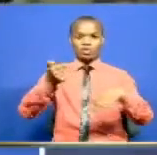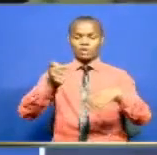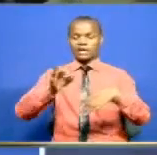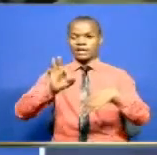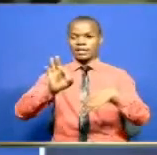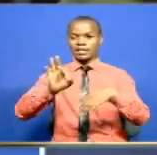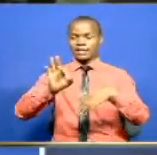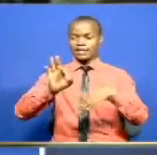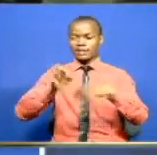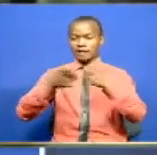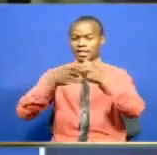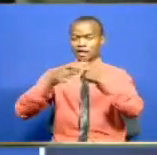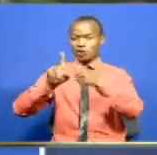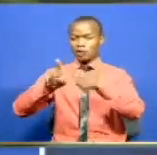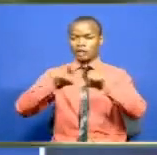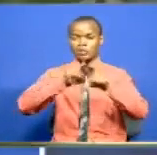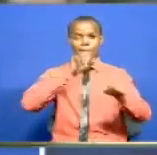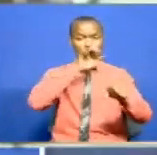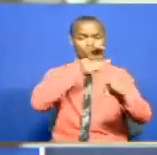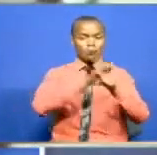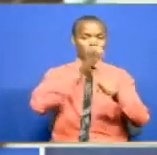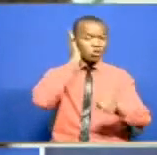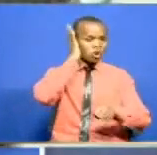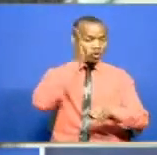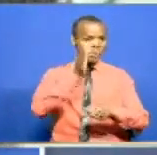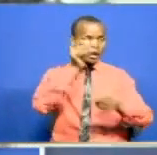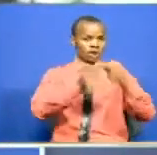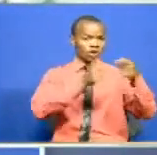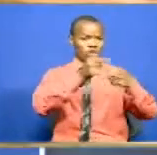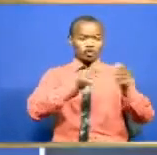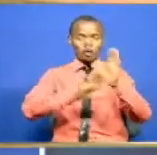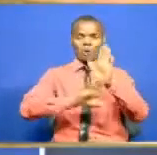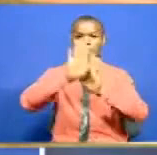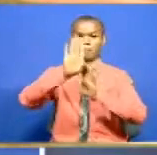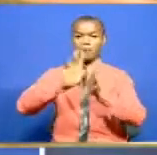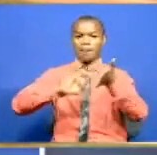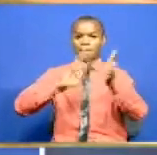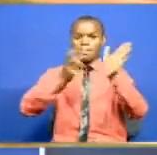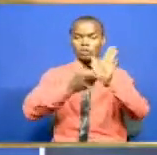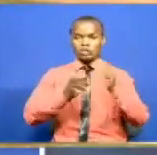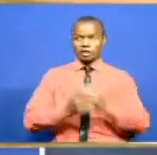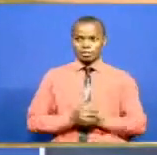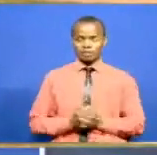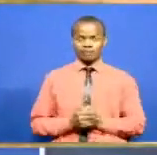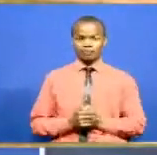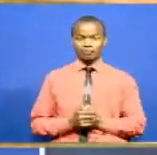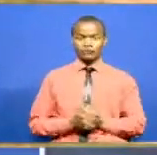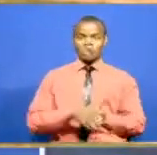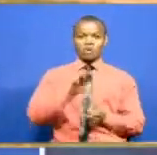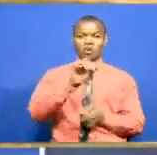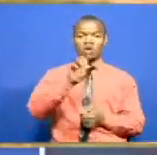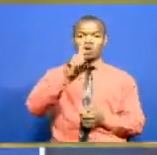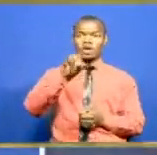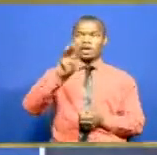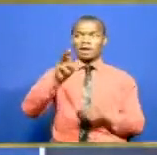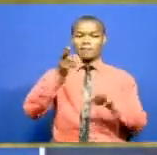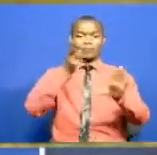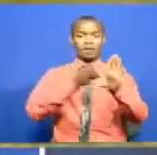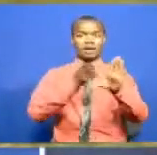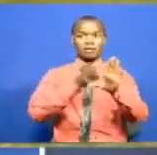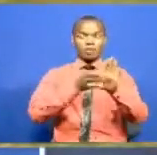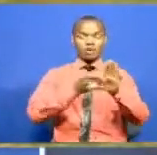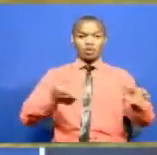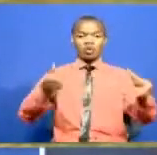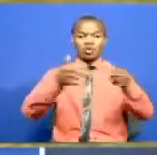2361. Pia ameahidi kuendeleza miradi iliyoanzishwa na mtangulizi wake. Na mgombeaji wa chama cha ODM kwenye uchaguzi mdogo wa kiti